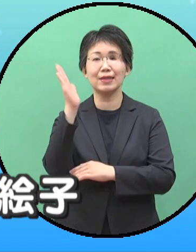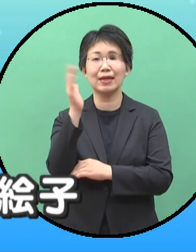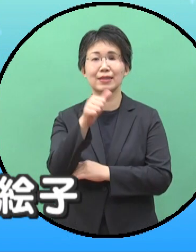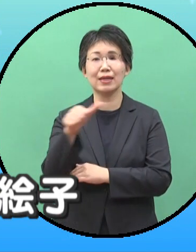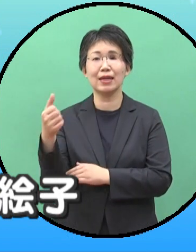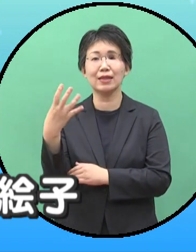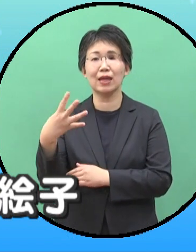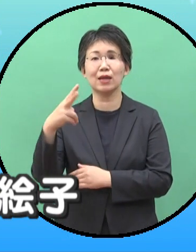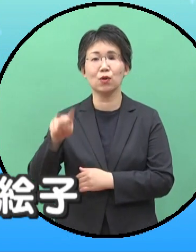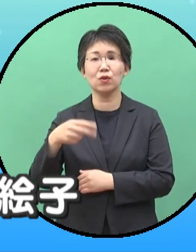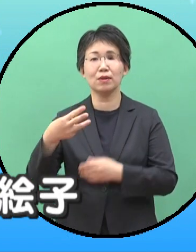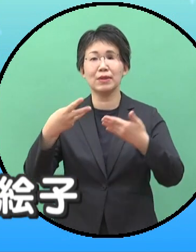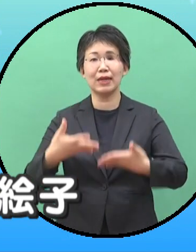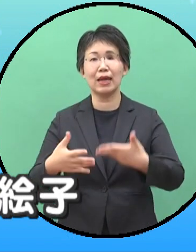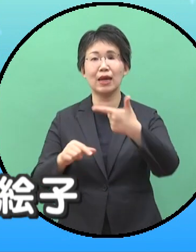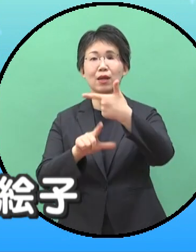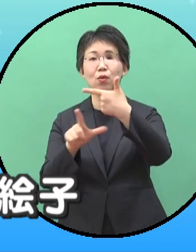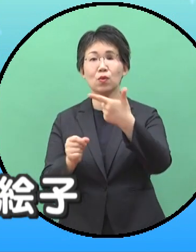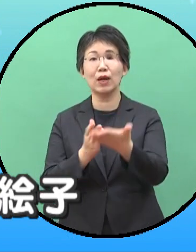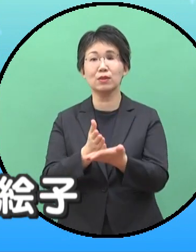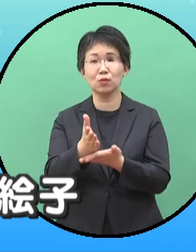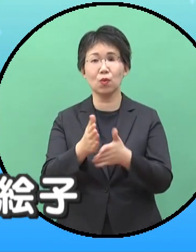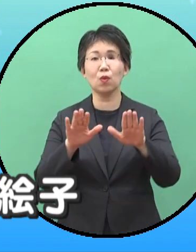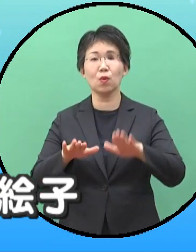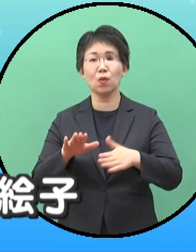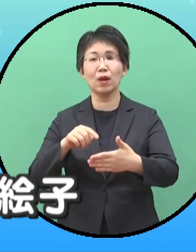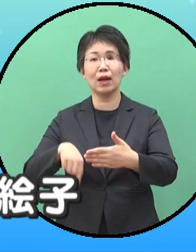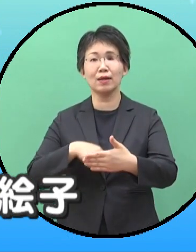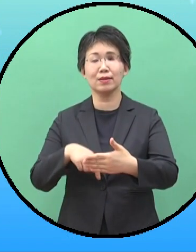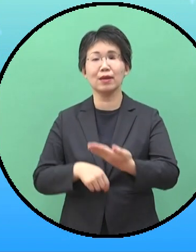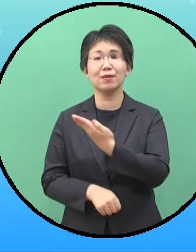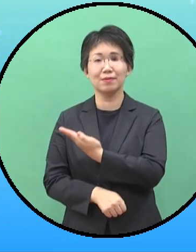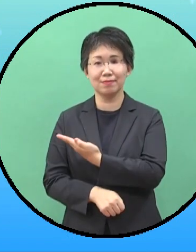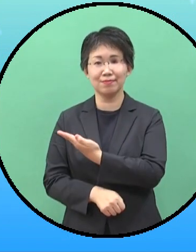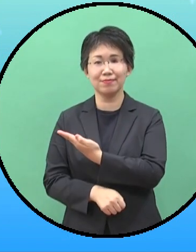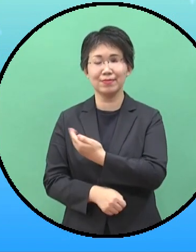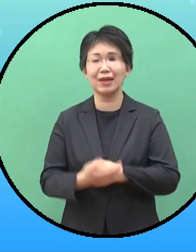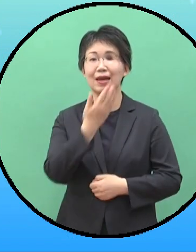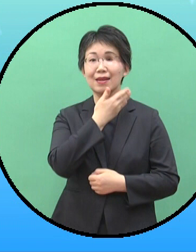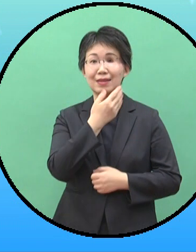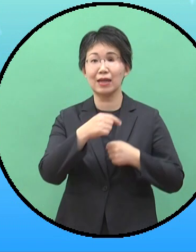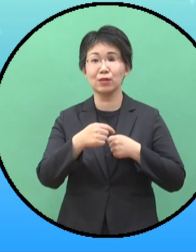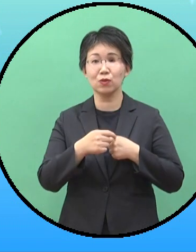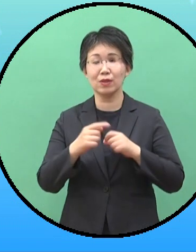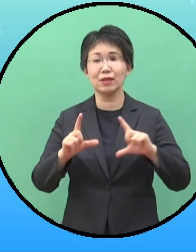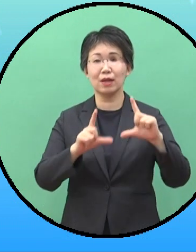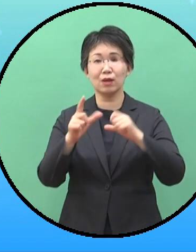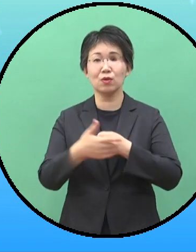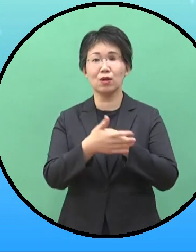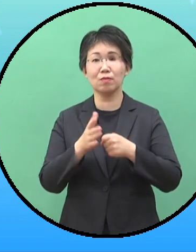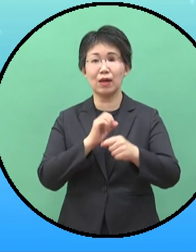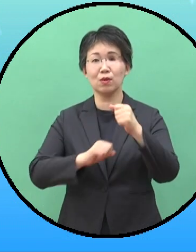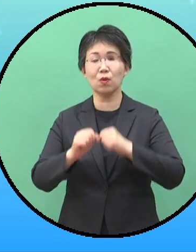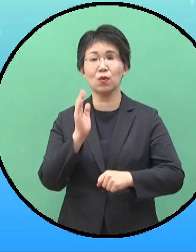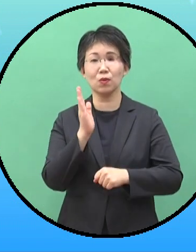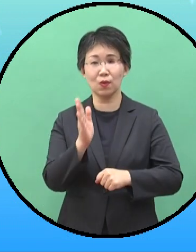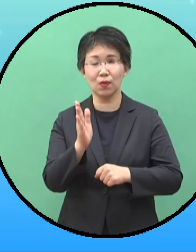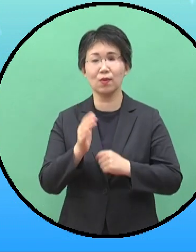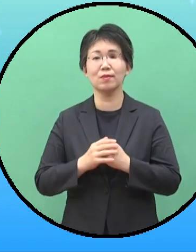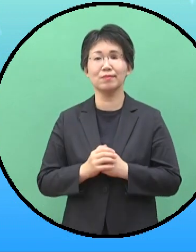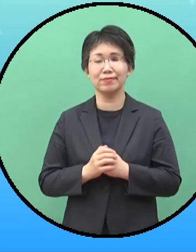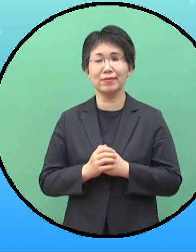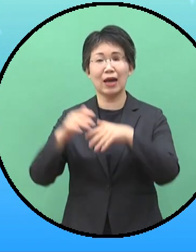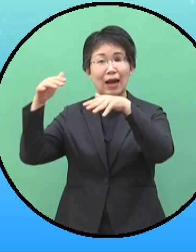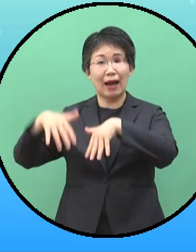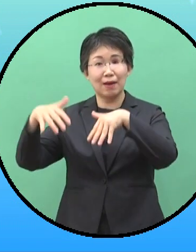先生だより見え6月号。今回の内容は、大切な命と暮らしを守る行動を、